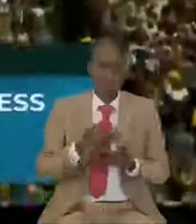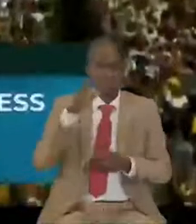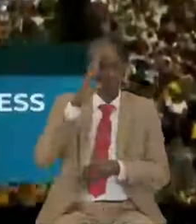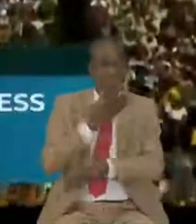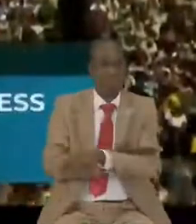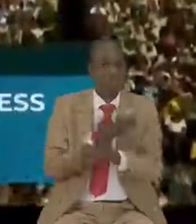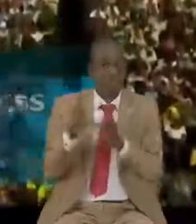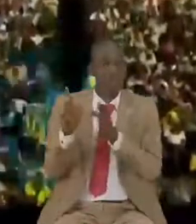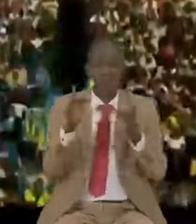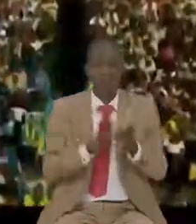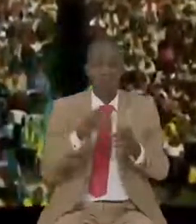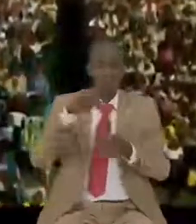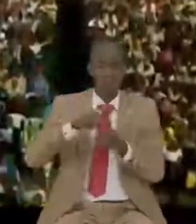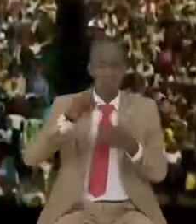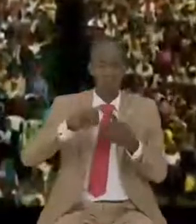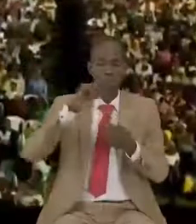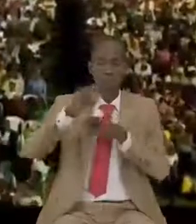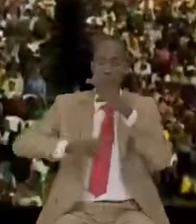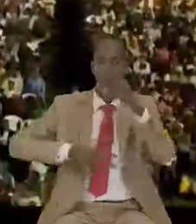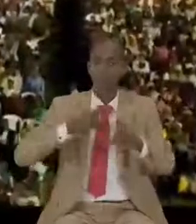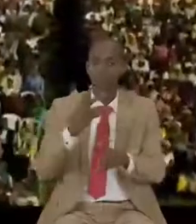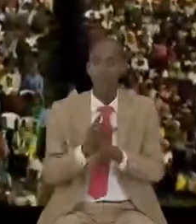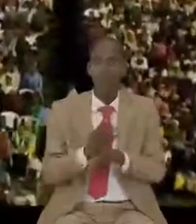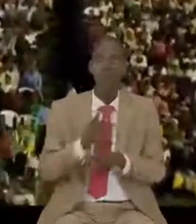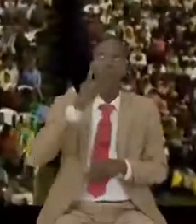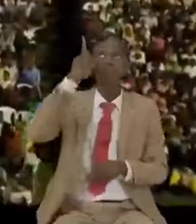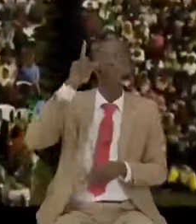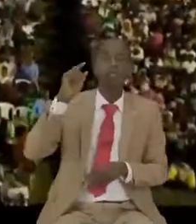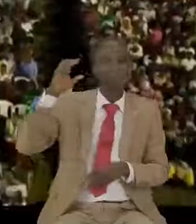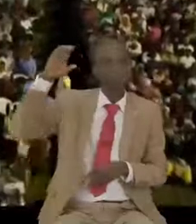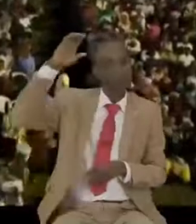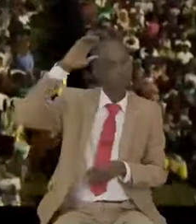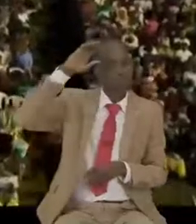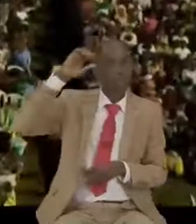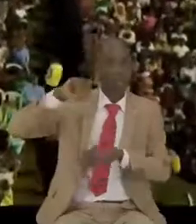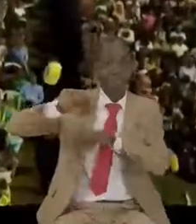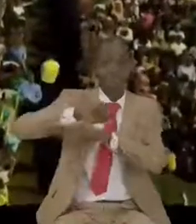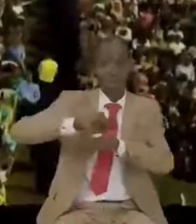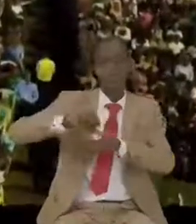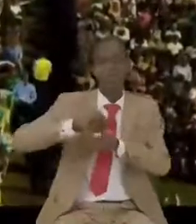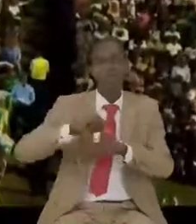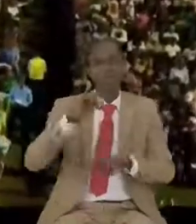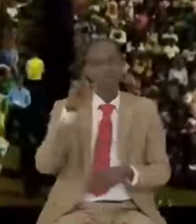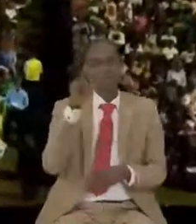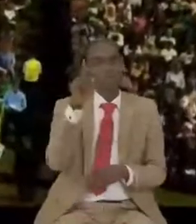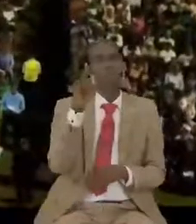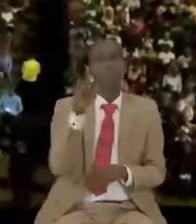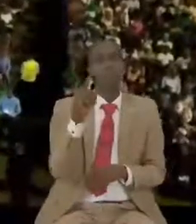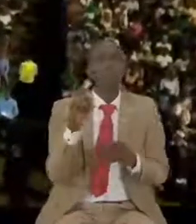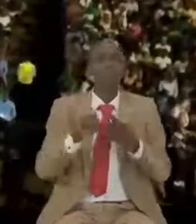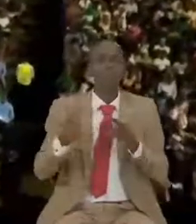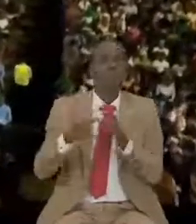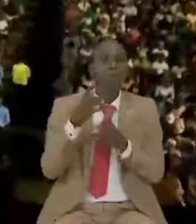Fils unique, et l'a envoyé dans le monde, il l'a nommé à faire